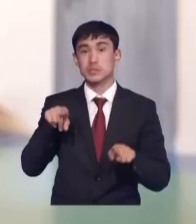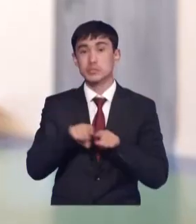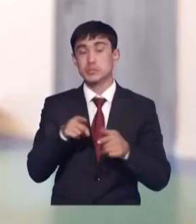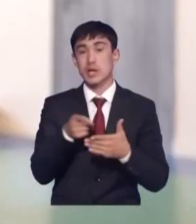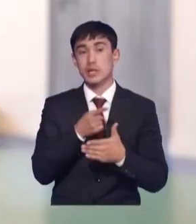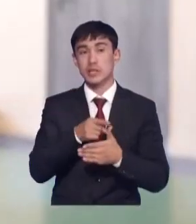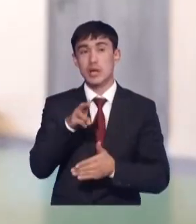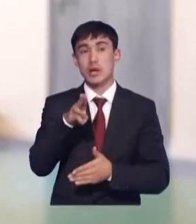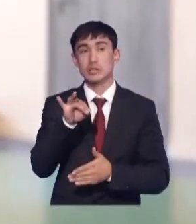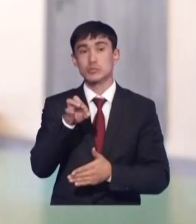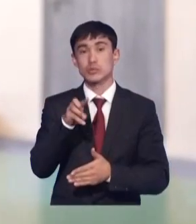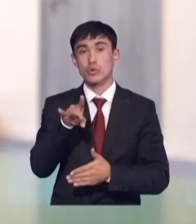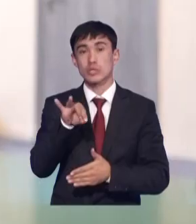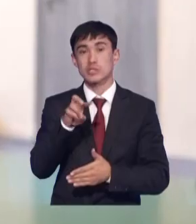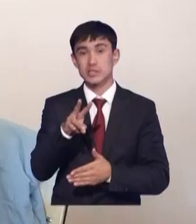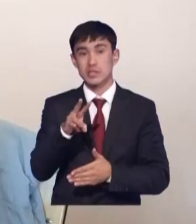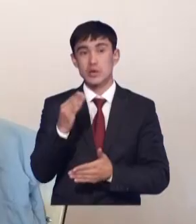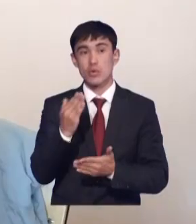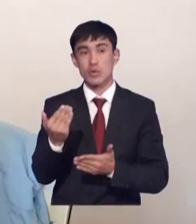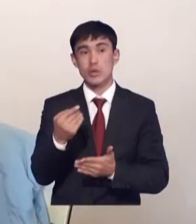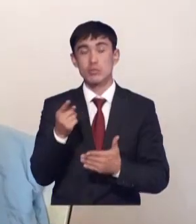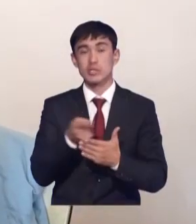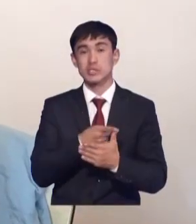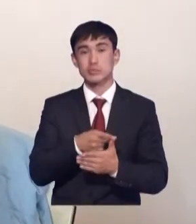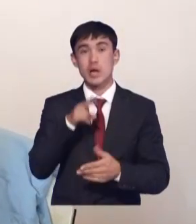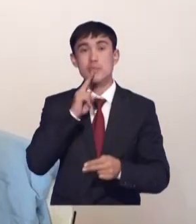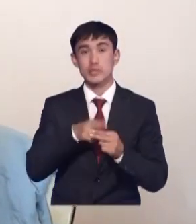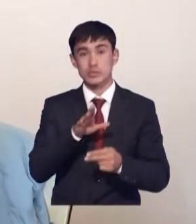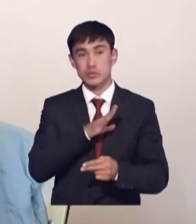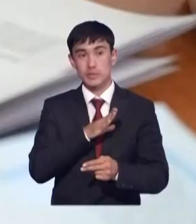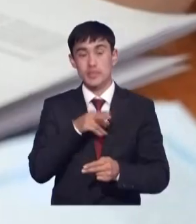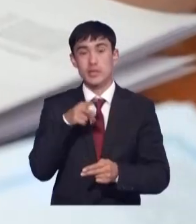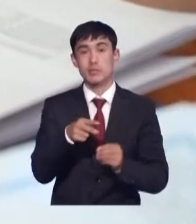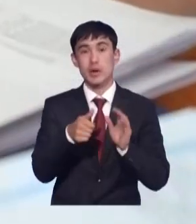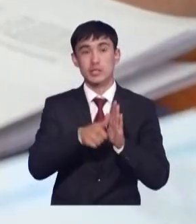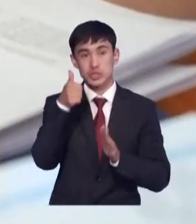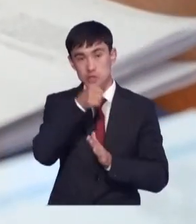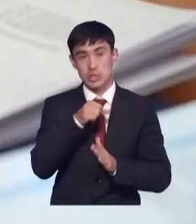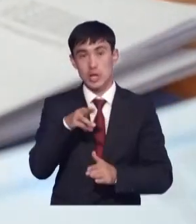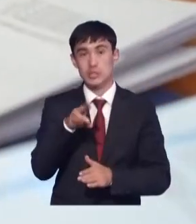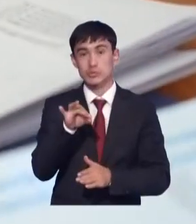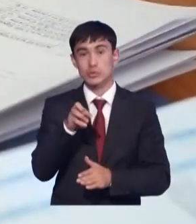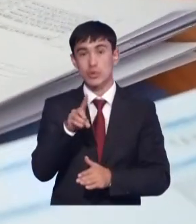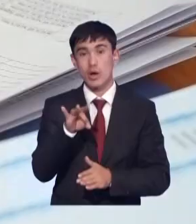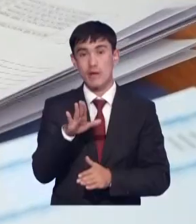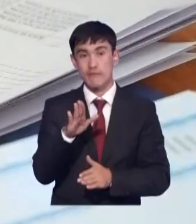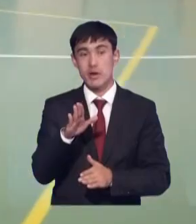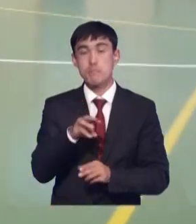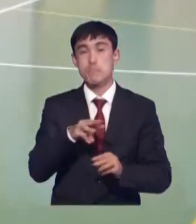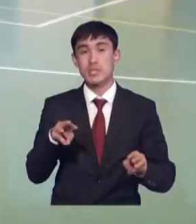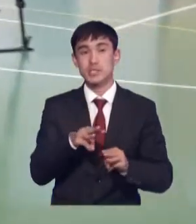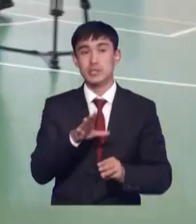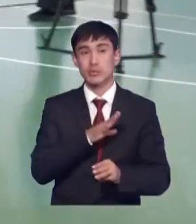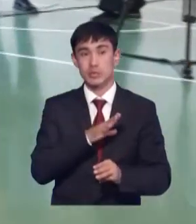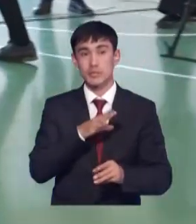аттас Қасым Жомарт Тоқтасында бар. Оған бұл есімді нағашы әпкесі қойыпты. 2006 жылы Қасым Жомарт Тоқаев сыртқы істер министрі